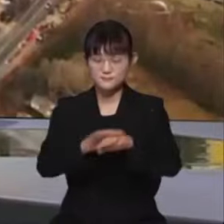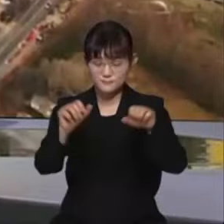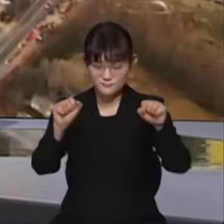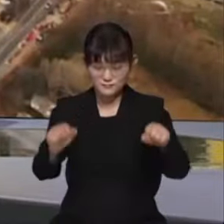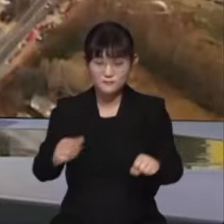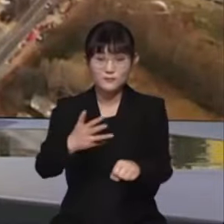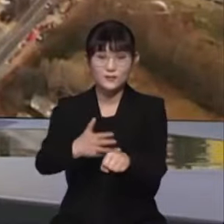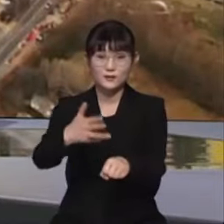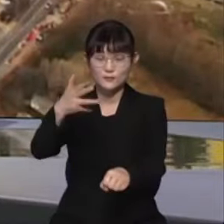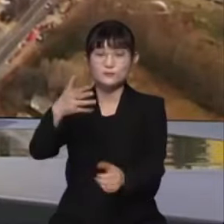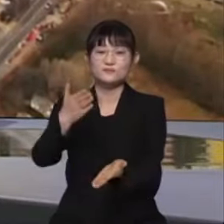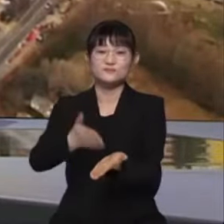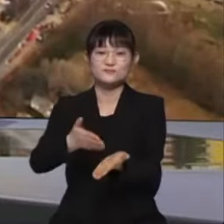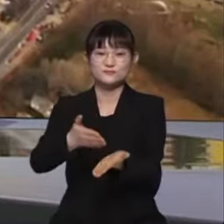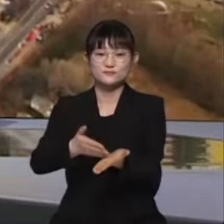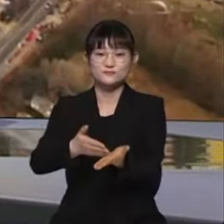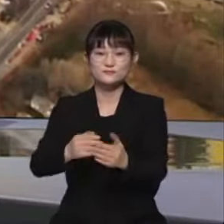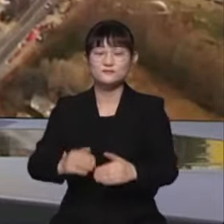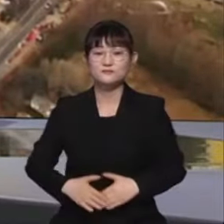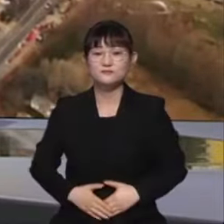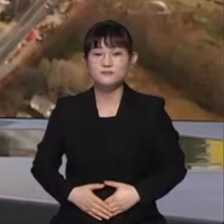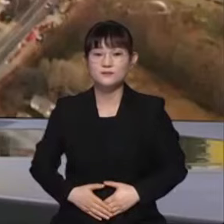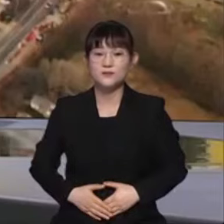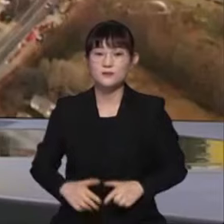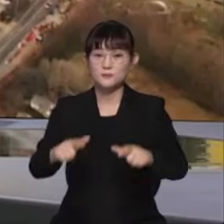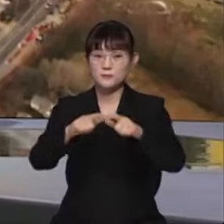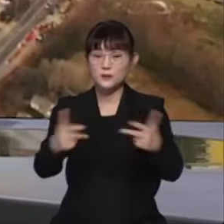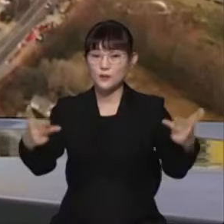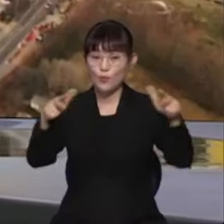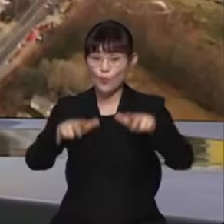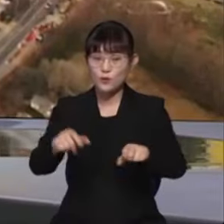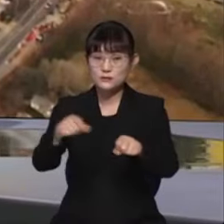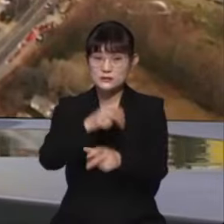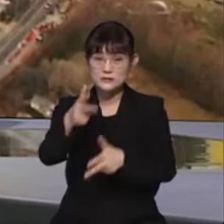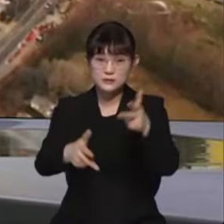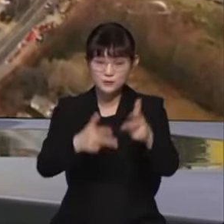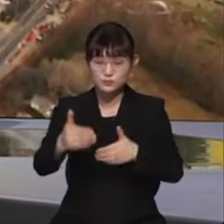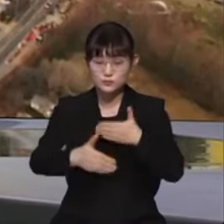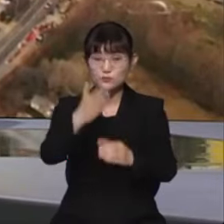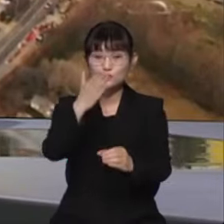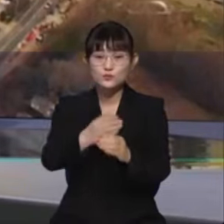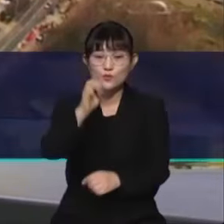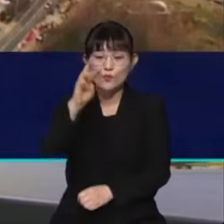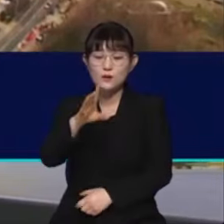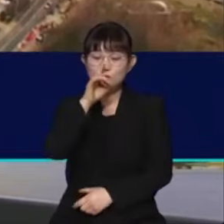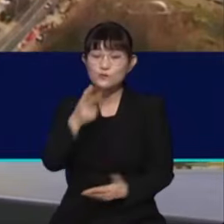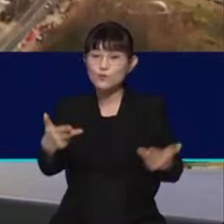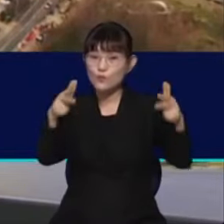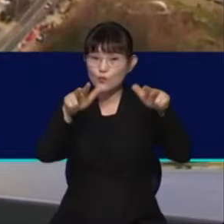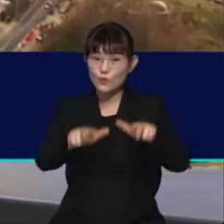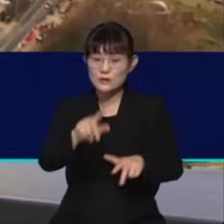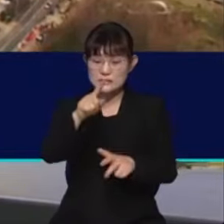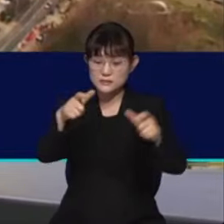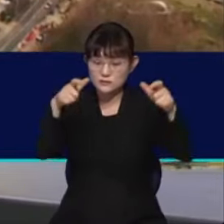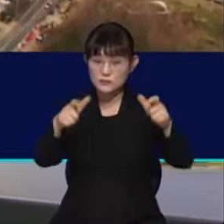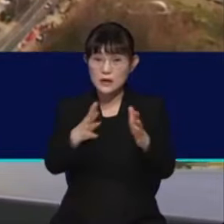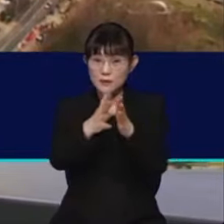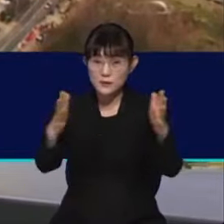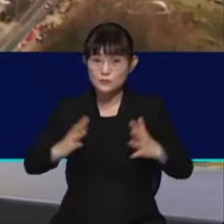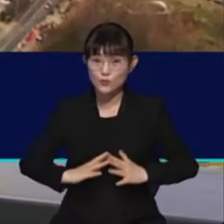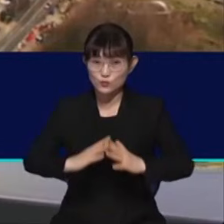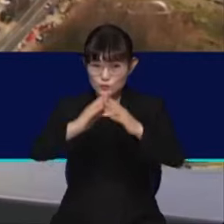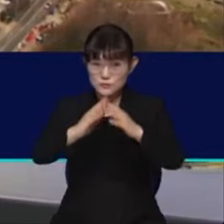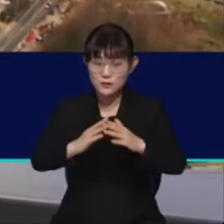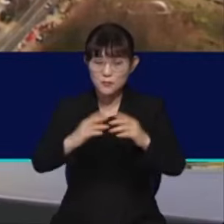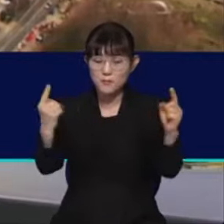여러분 안녕하십니까? KBC 8시 뉴스입니다. 민간공원 특례 사업이 진행되는 광주 중앙공원 1지구의 아파트 건축